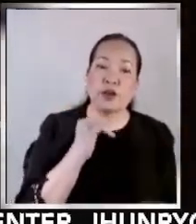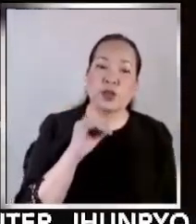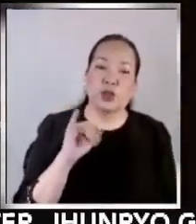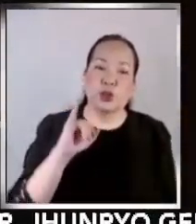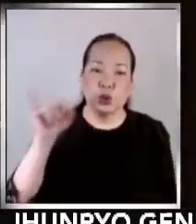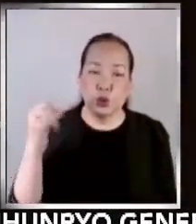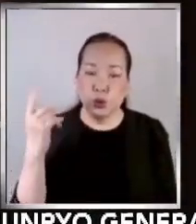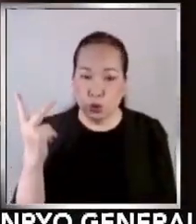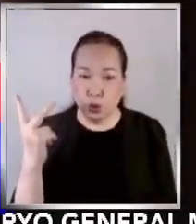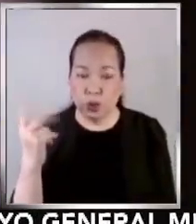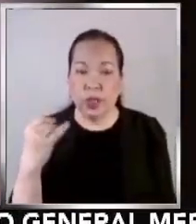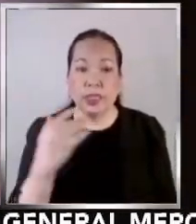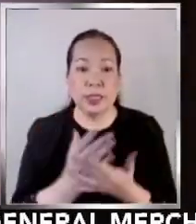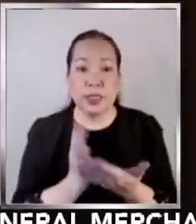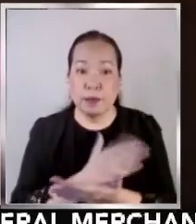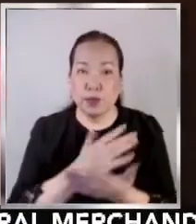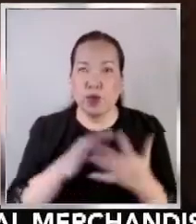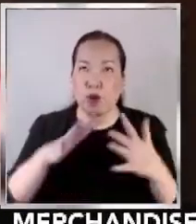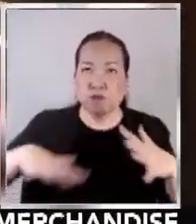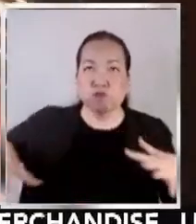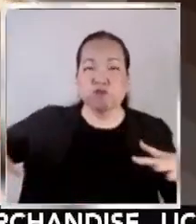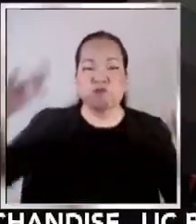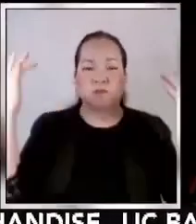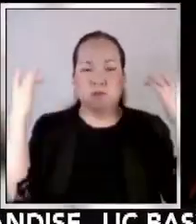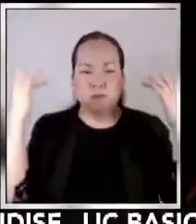na pinatugtog sa lugar.